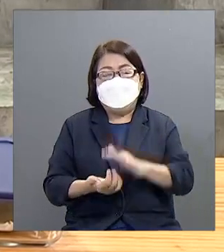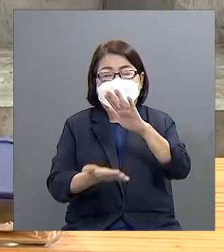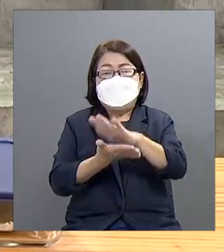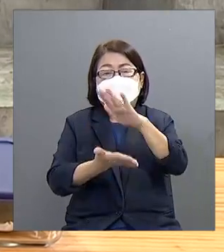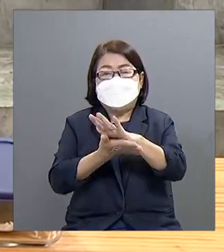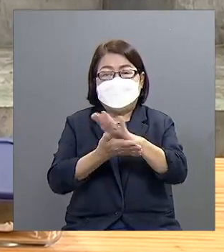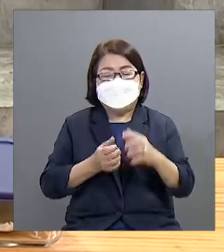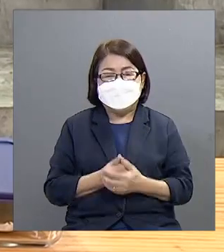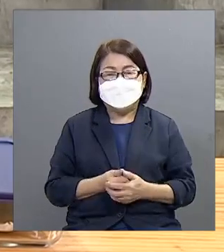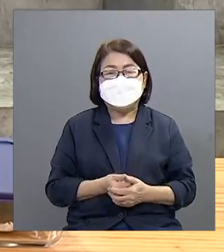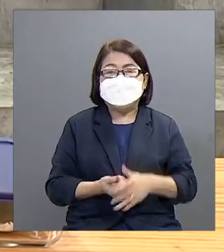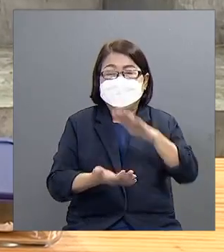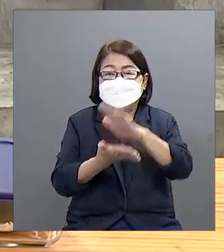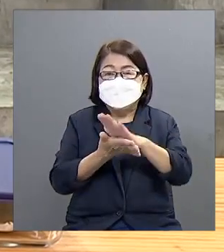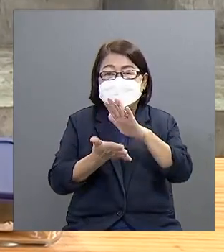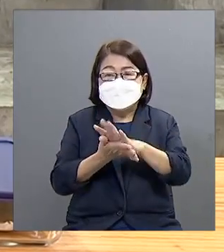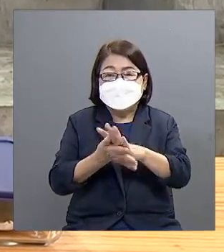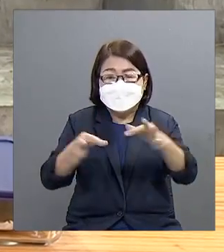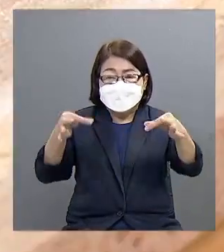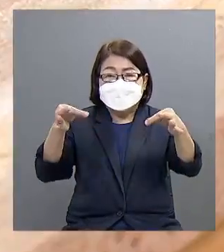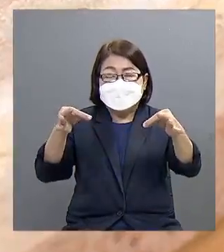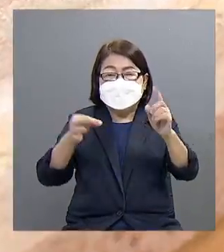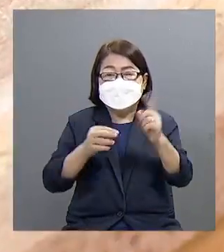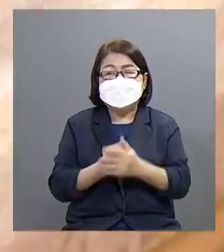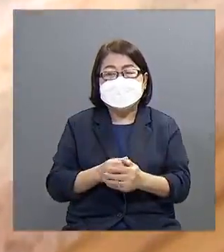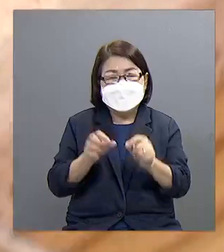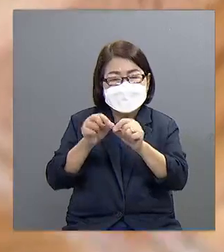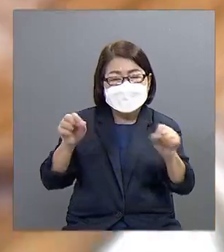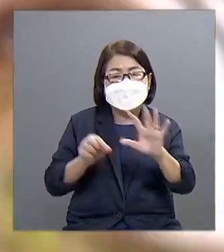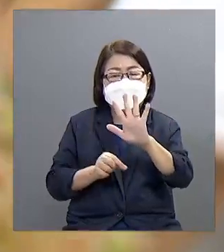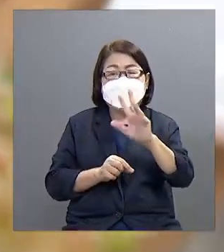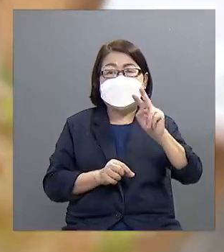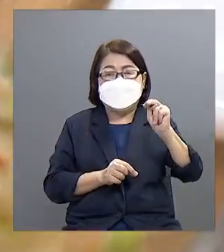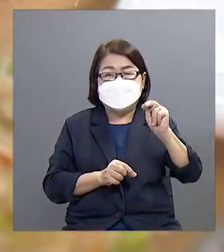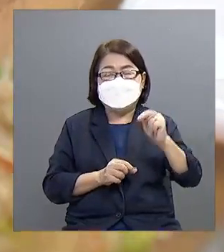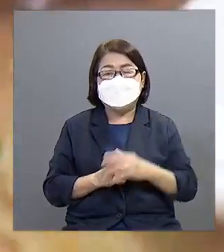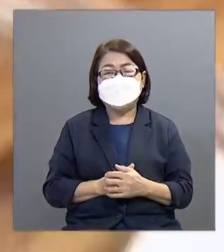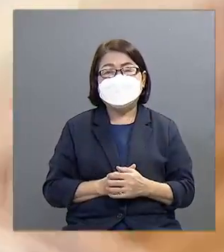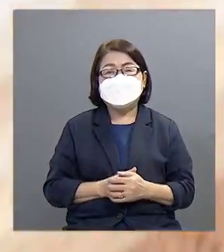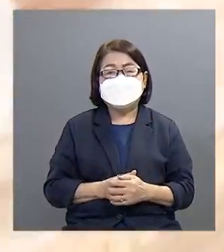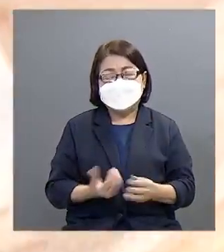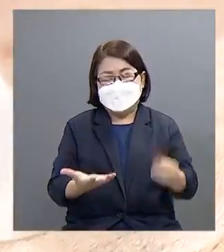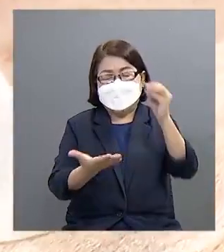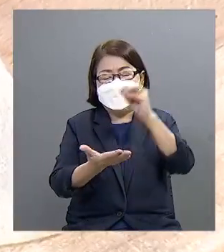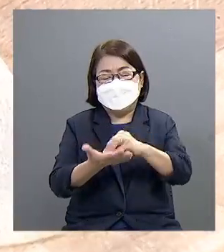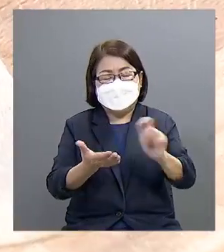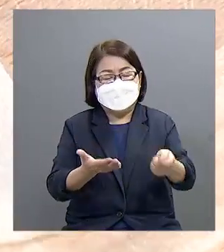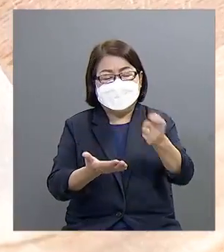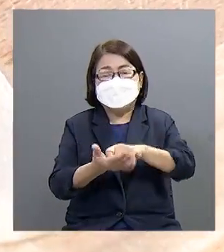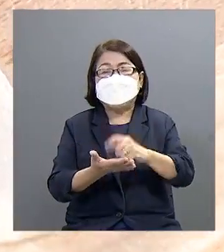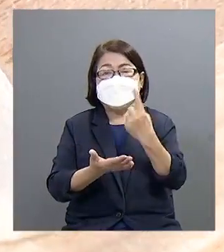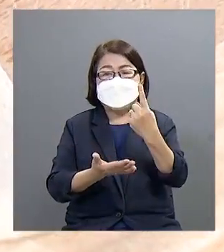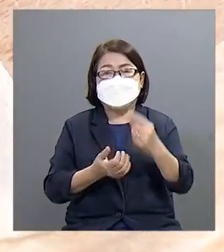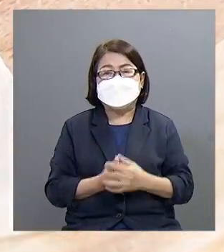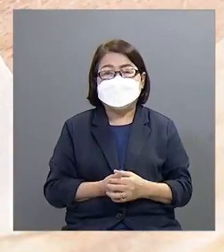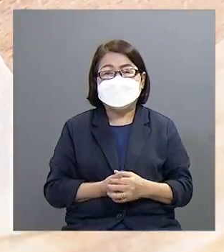แววใช้แผ่นแป้งปอเปี๊ยะสำเร็จรูปค่ะขนาด5นิ้วนะคะแล้วเราก็ใส่ไส้ไปประมาณ1ช้อนโต๊ะนะคะพยายามให้มีดอกขจ